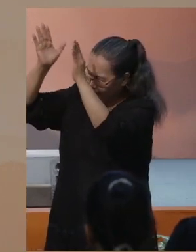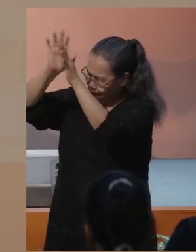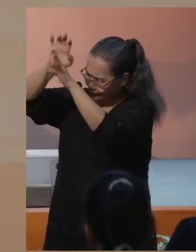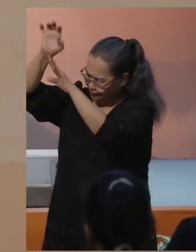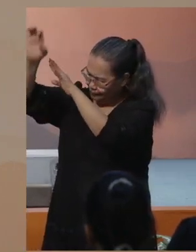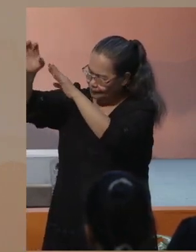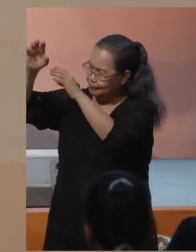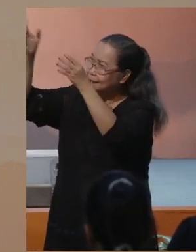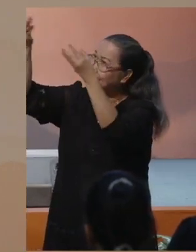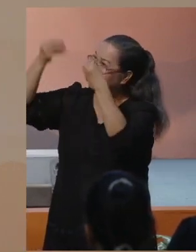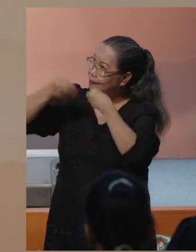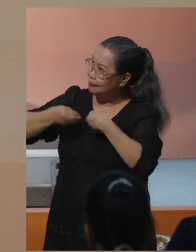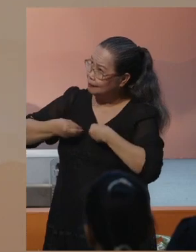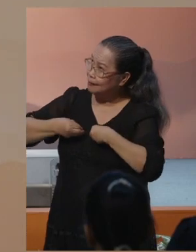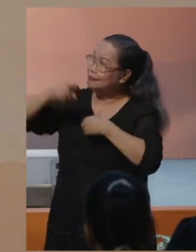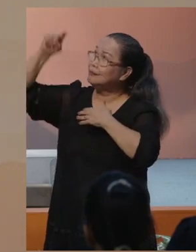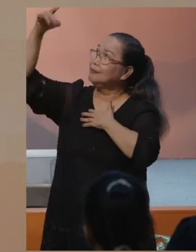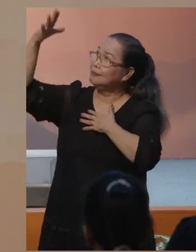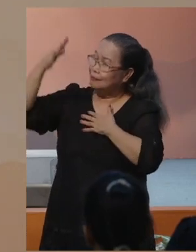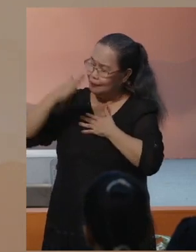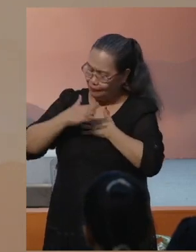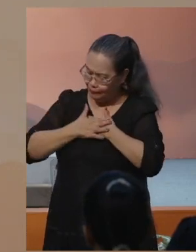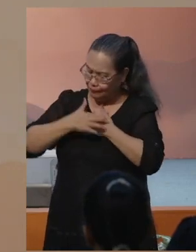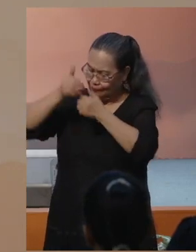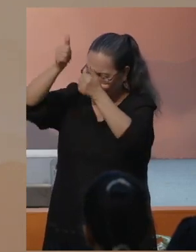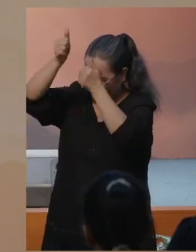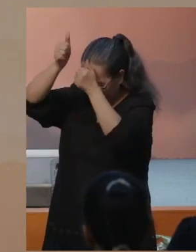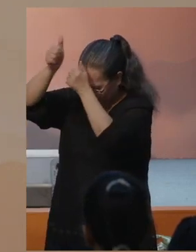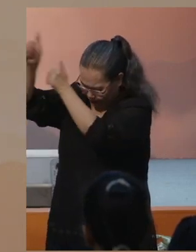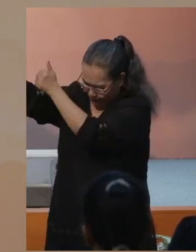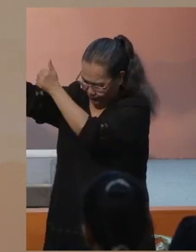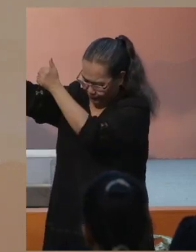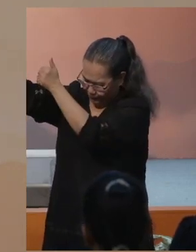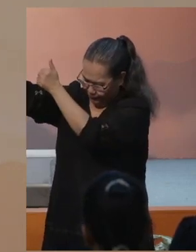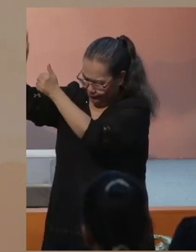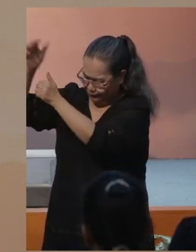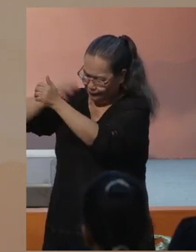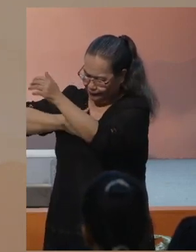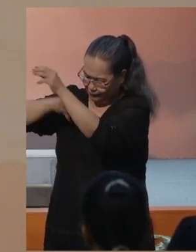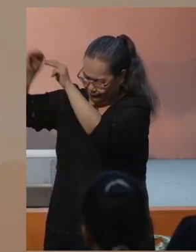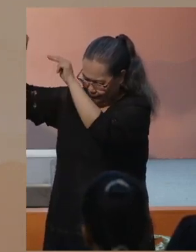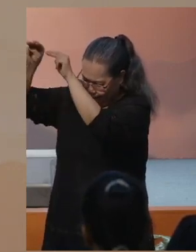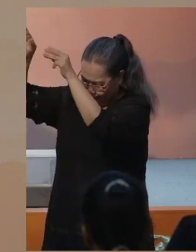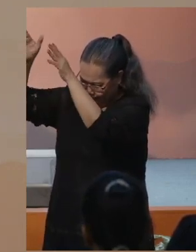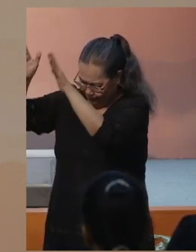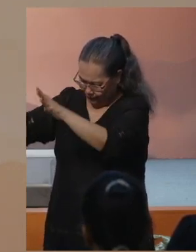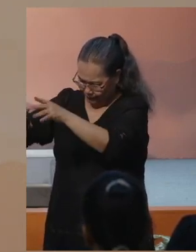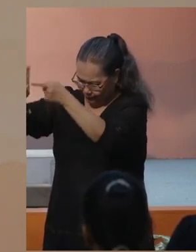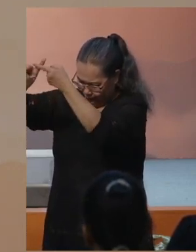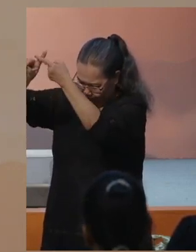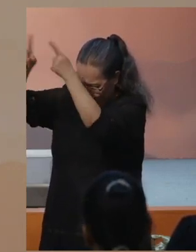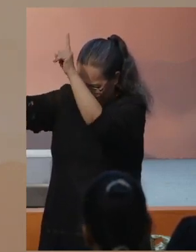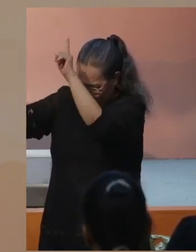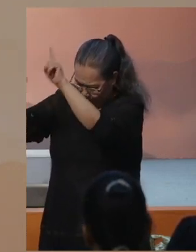end. Oh, give me grace to follow my Master and my